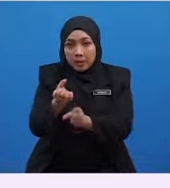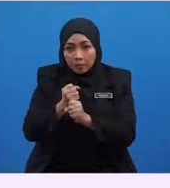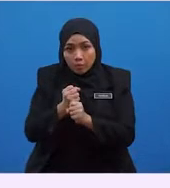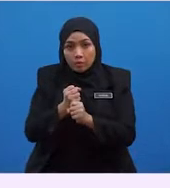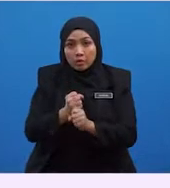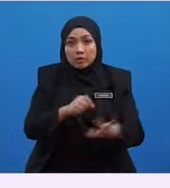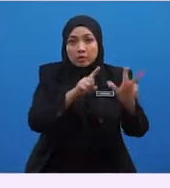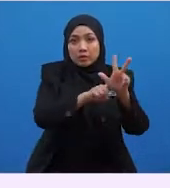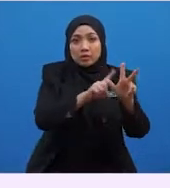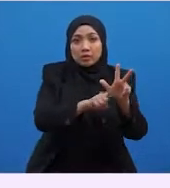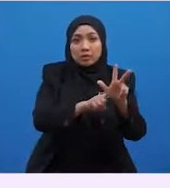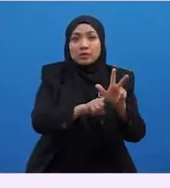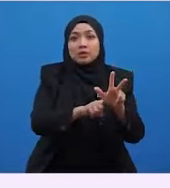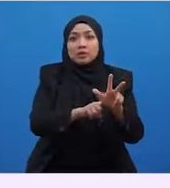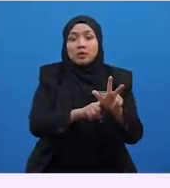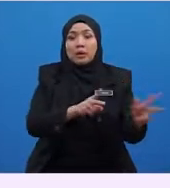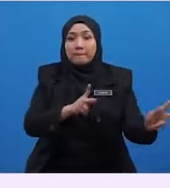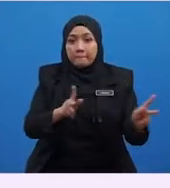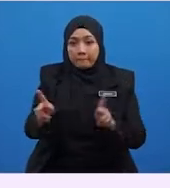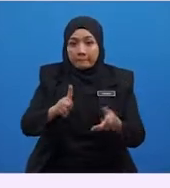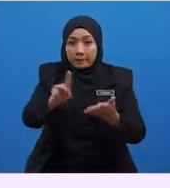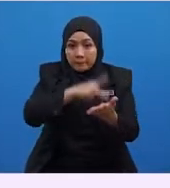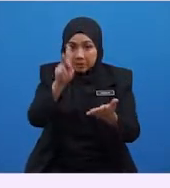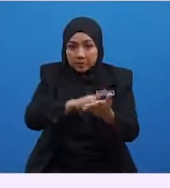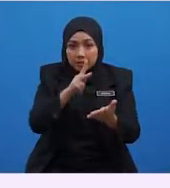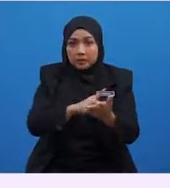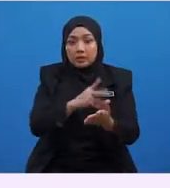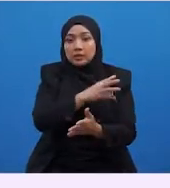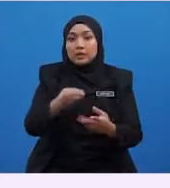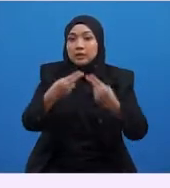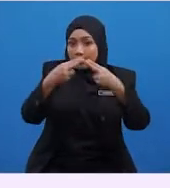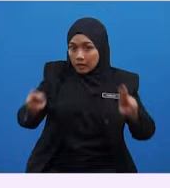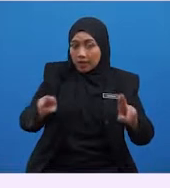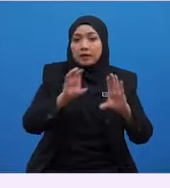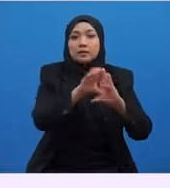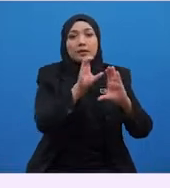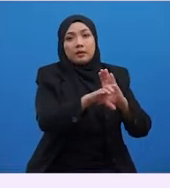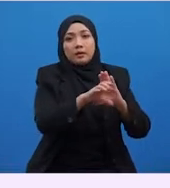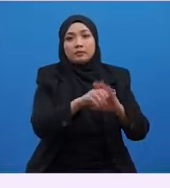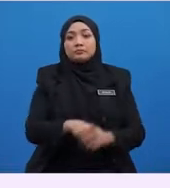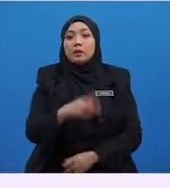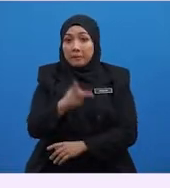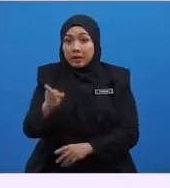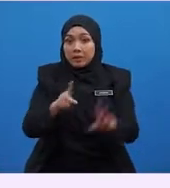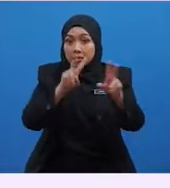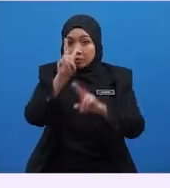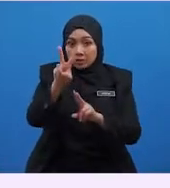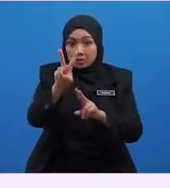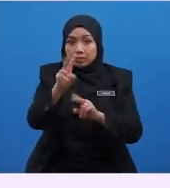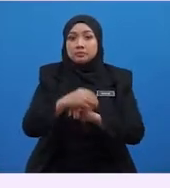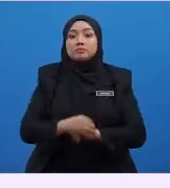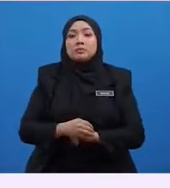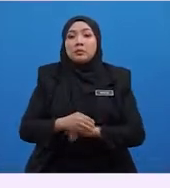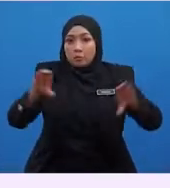seperti menambah, mengemaskini dan menghapus data. Perkara kedua, membina